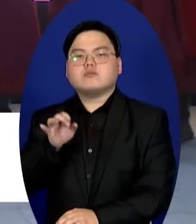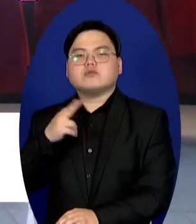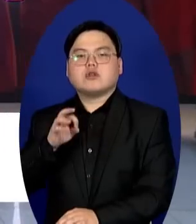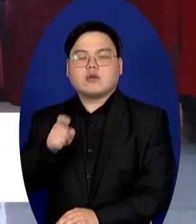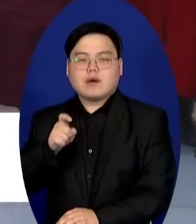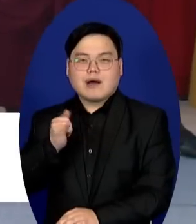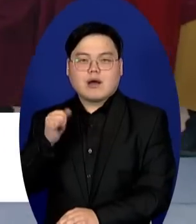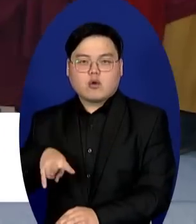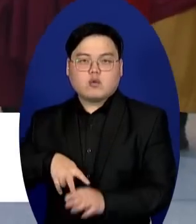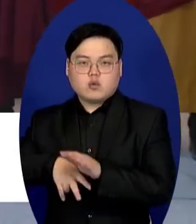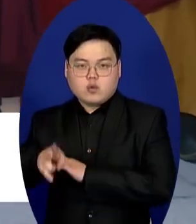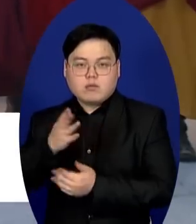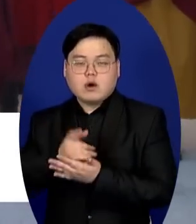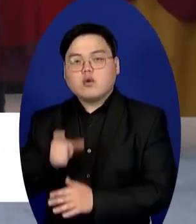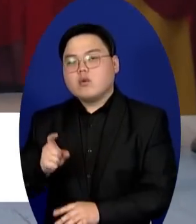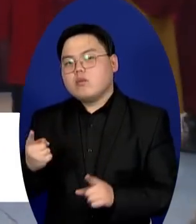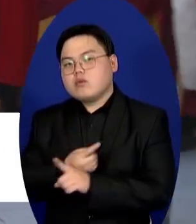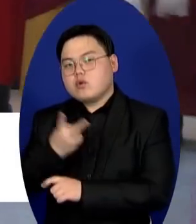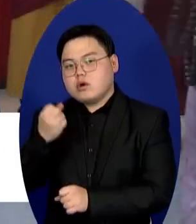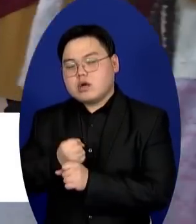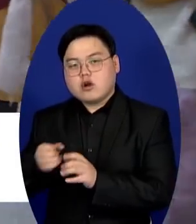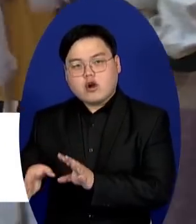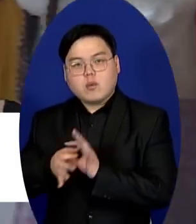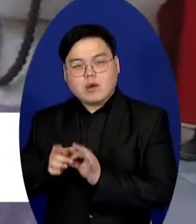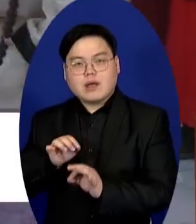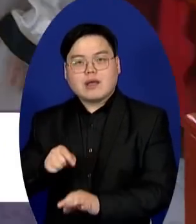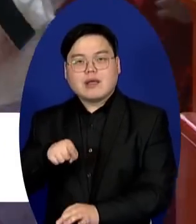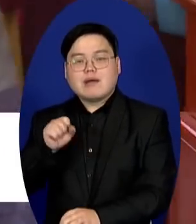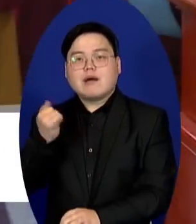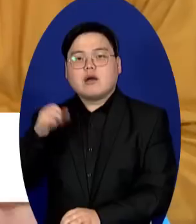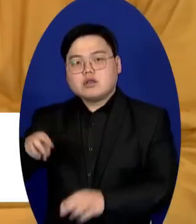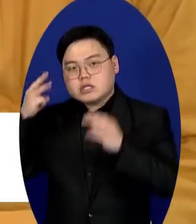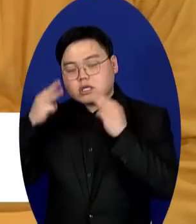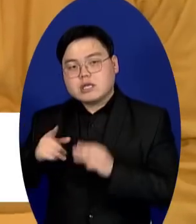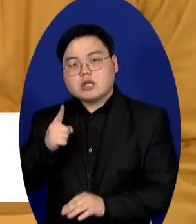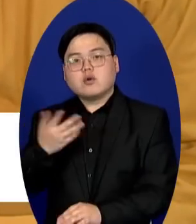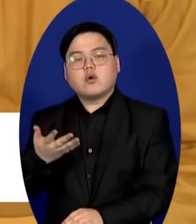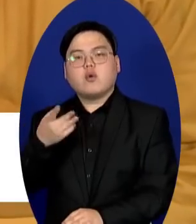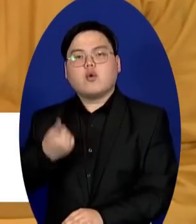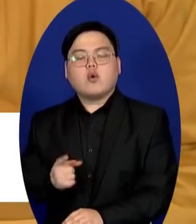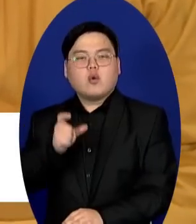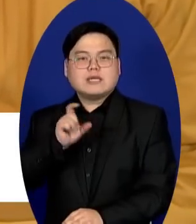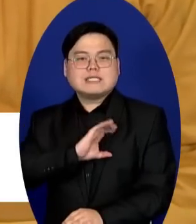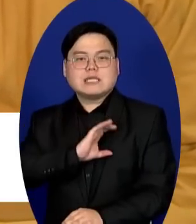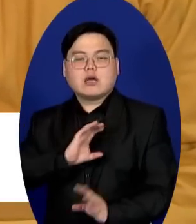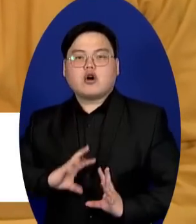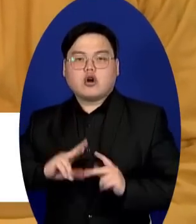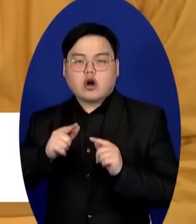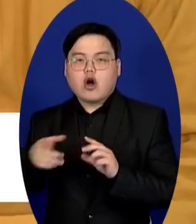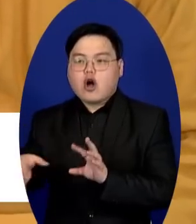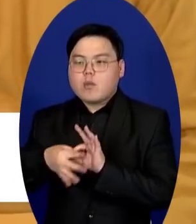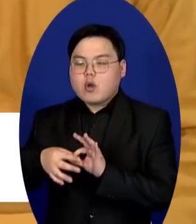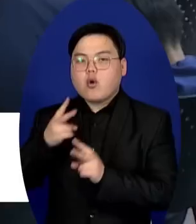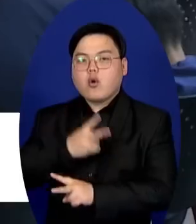ирэх бүр нэмэгцээр байна. Хүний буруутай үйл ажиллагаанаас үүдэлтэй энэ аюулыг шийдэхний хөшүүрэг бол хүний сэтгэлгээг өөрчлөх, мөн холбогдох